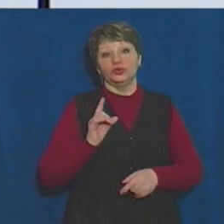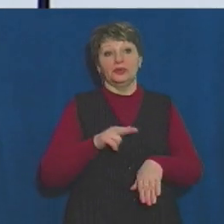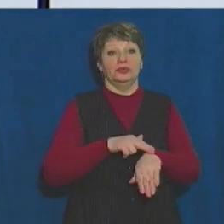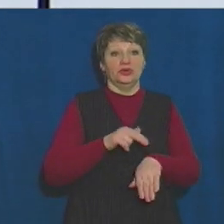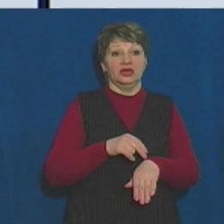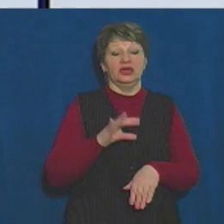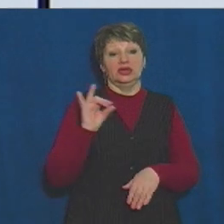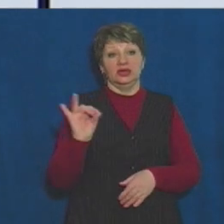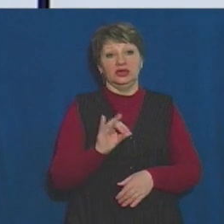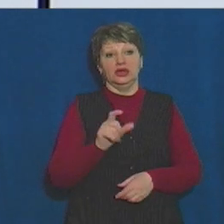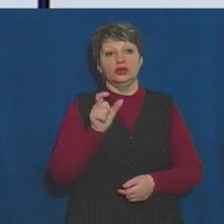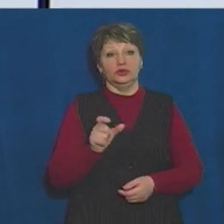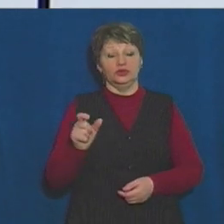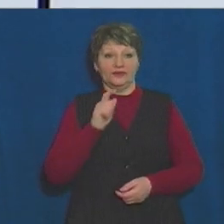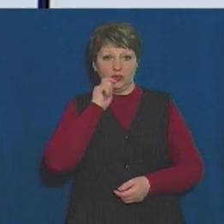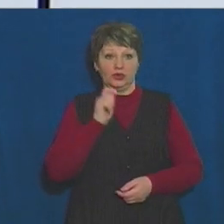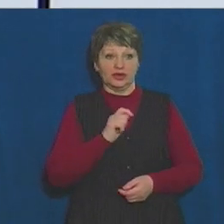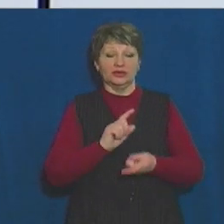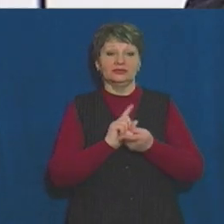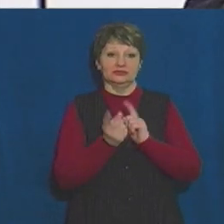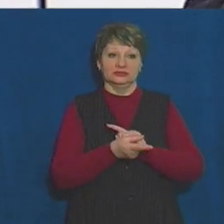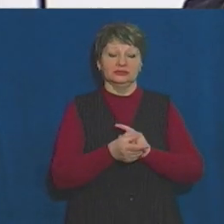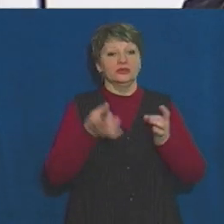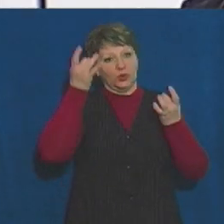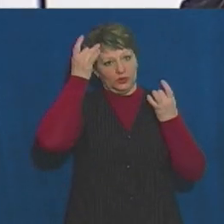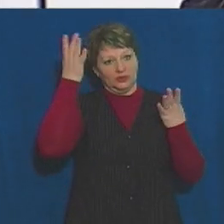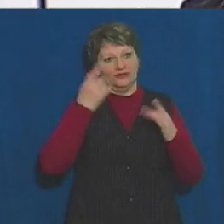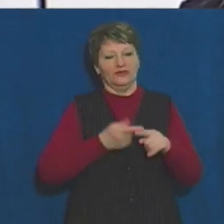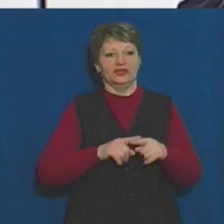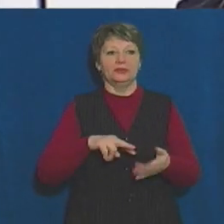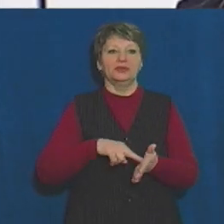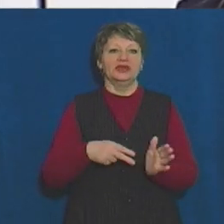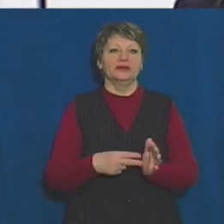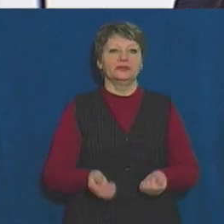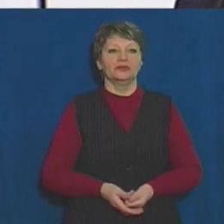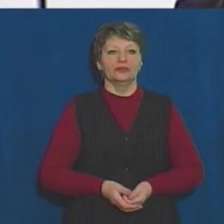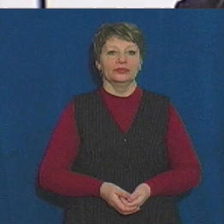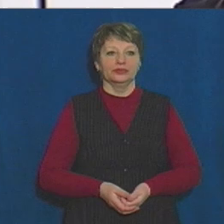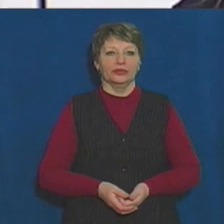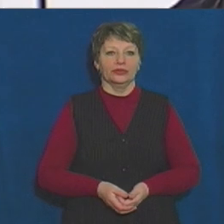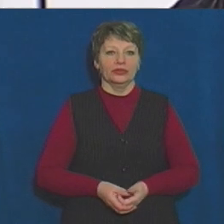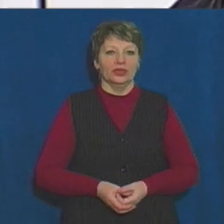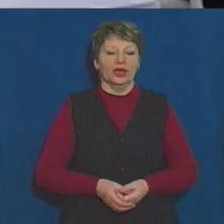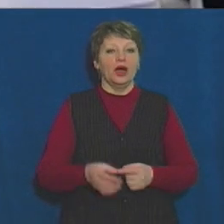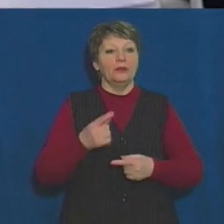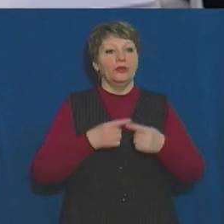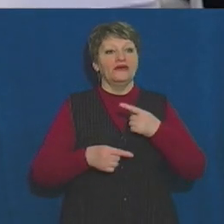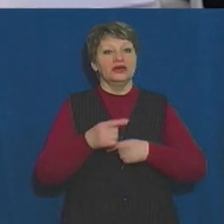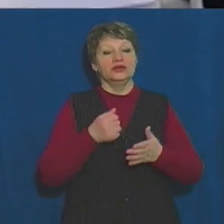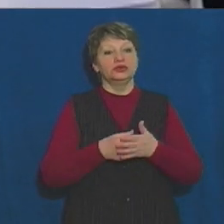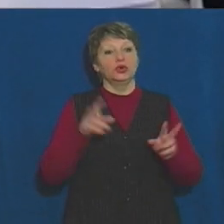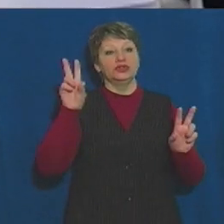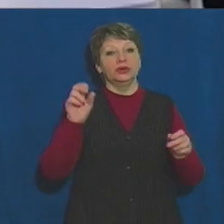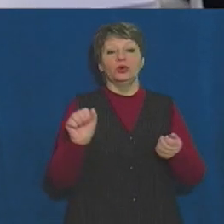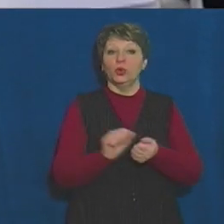люди в нас в Україні стали цивілізованішими в цьому плані. Повернемось до теми всихання дерев у черкаських лісах. На вашу